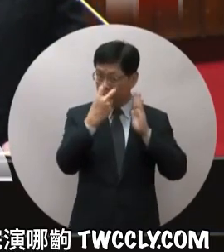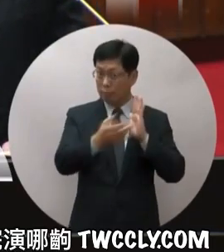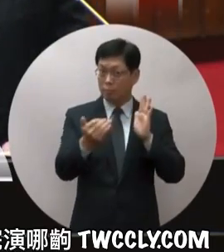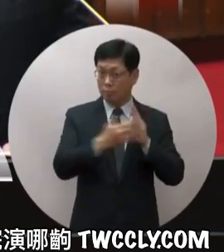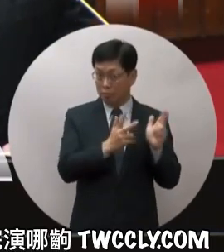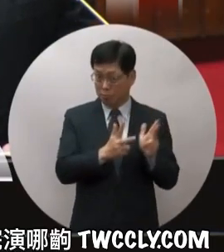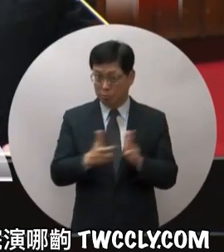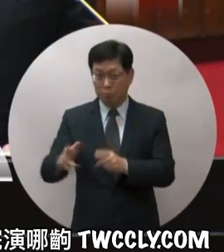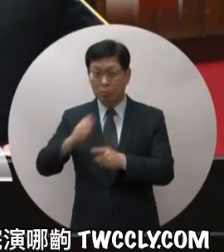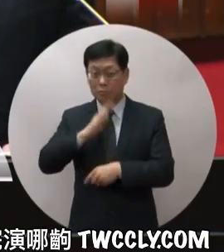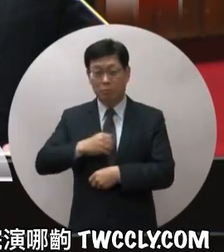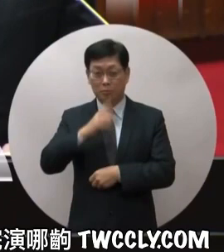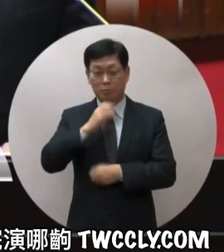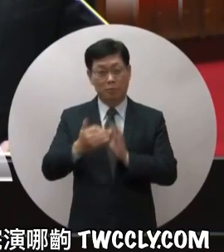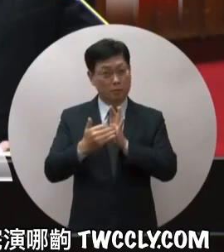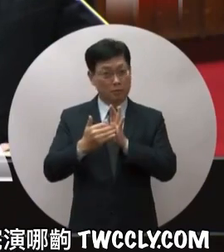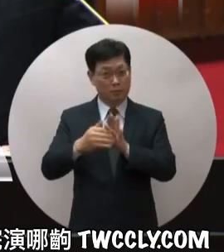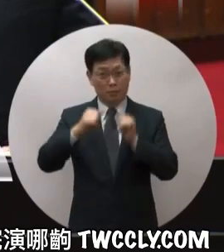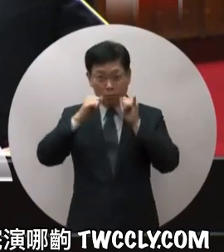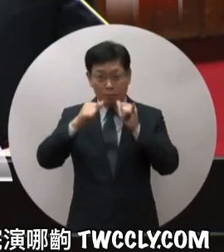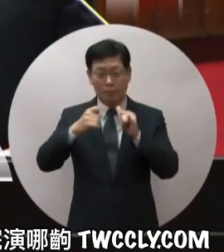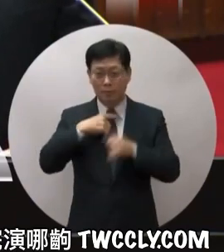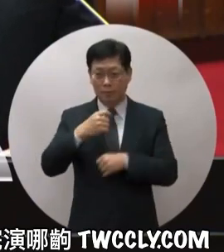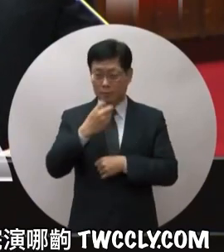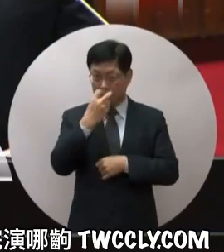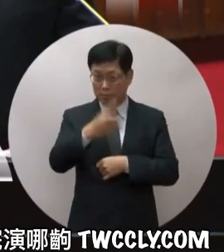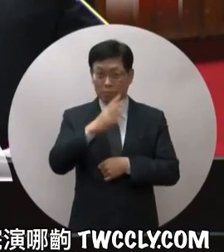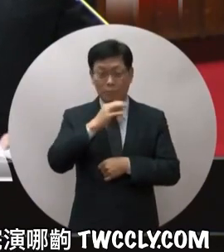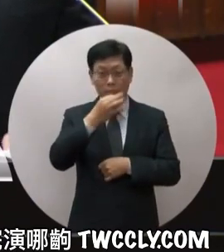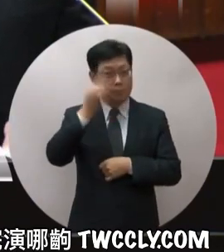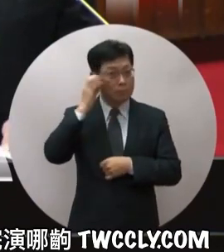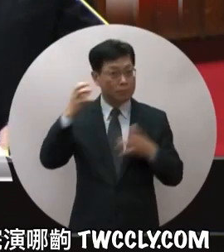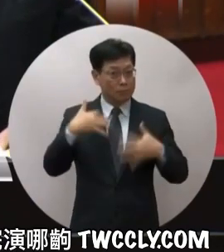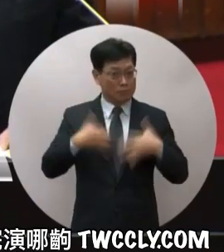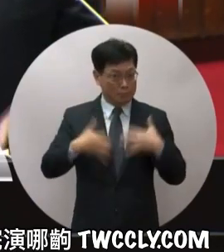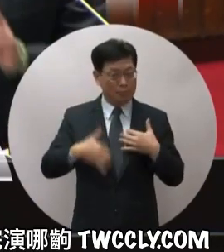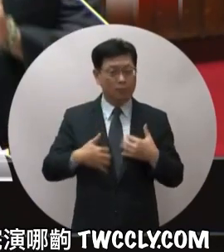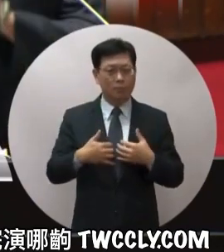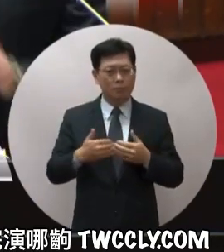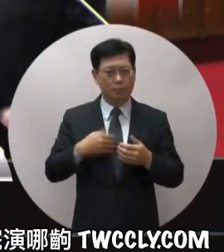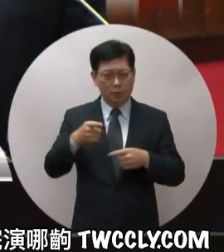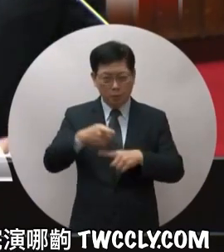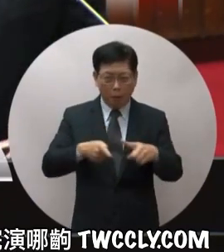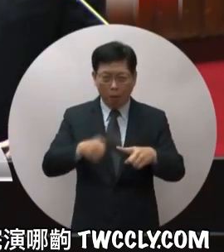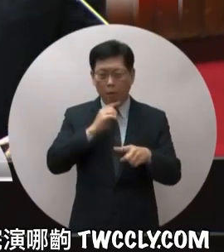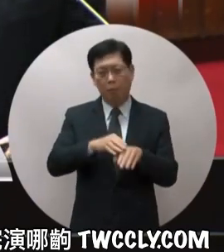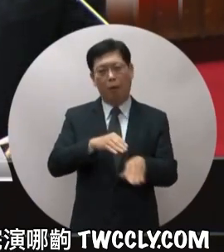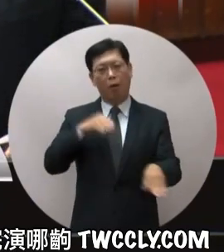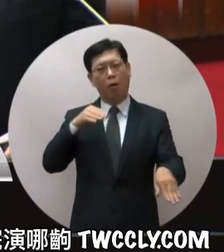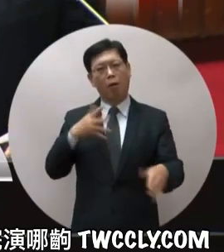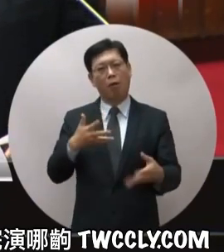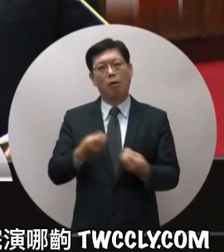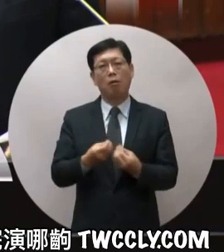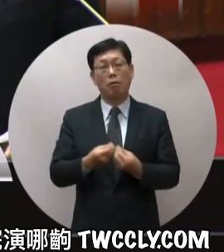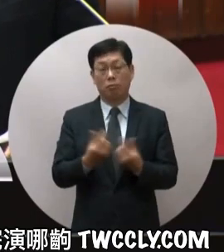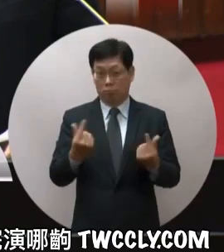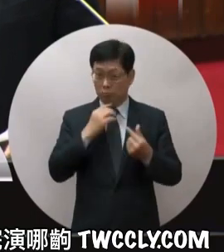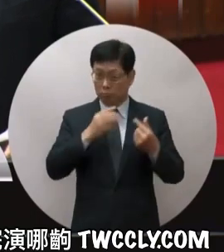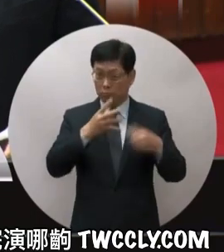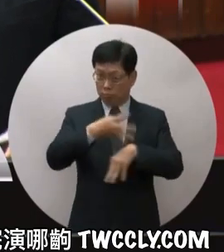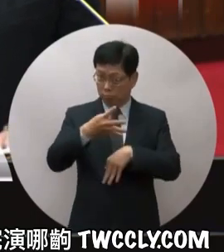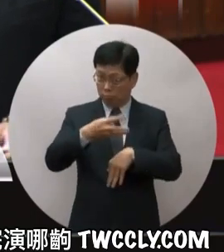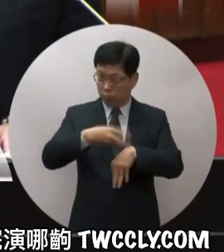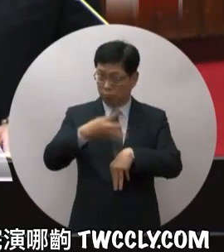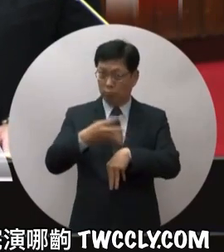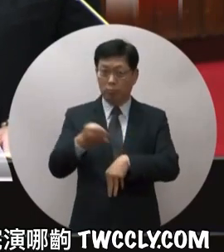趕晚訪僚的時候就要看銀河環那麼這過程裡面要來幫幫僚就已經塞車了那個時候好像是四點多